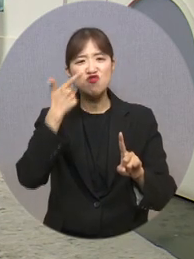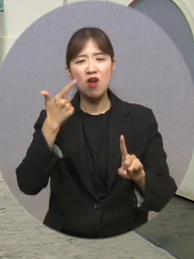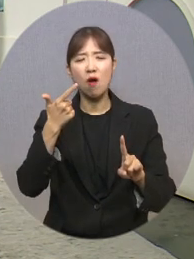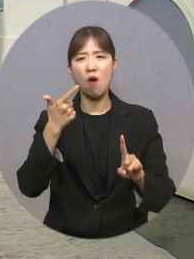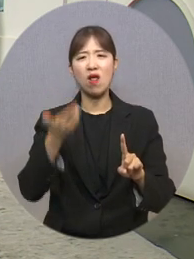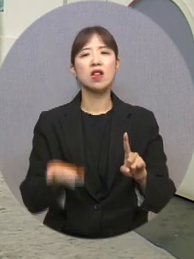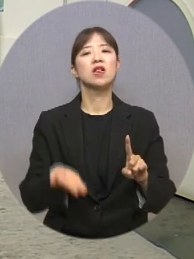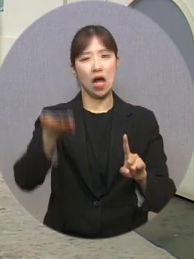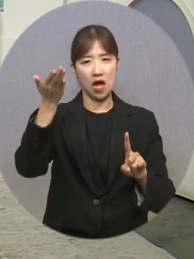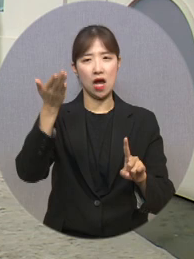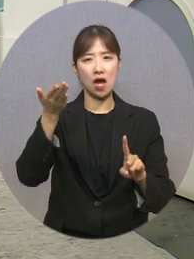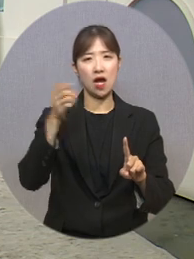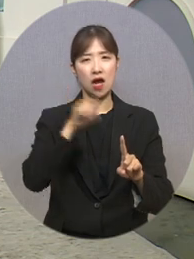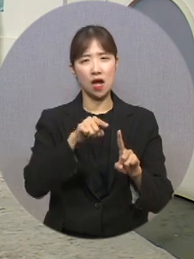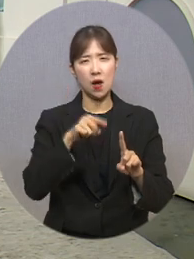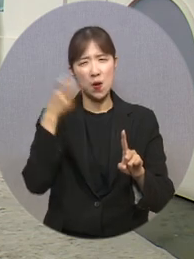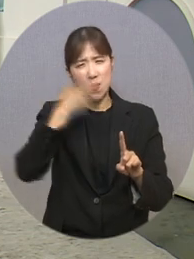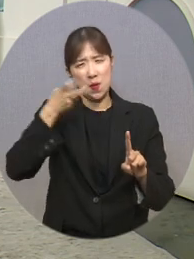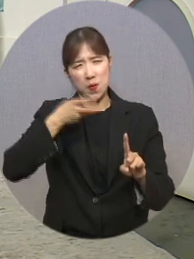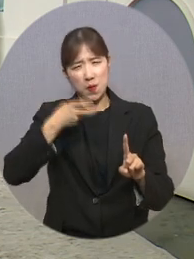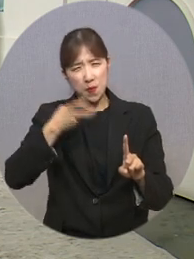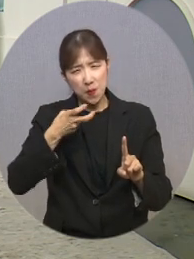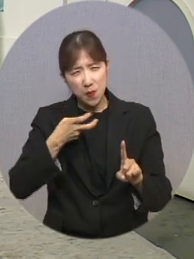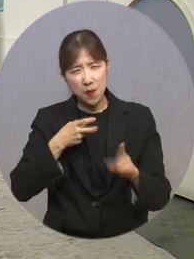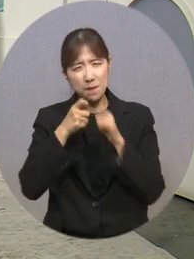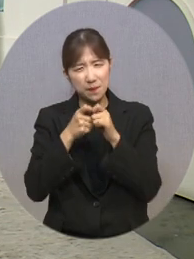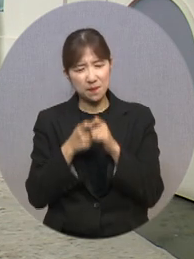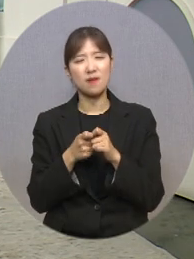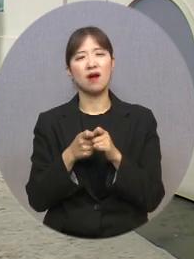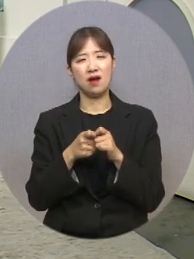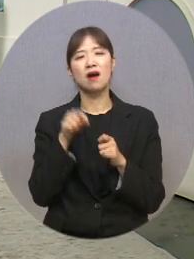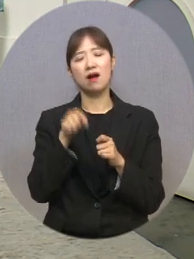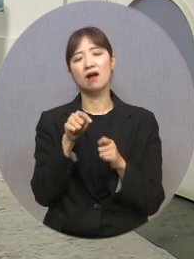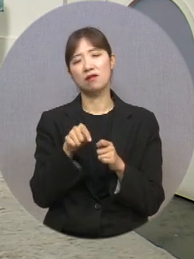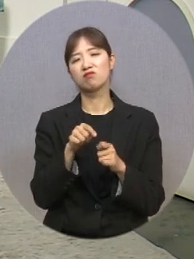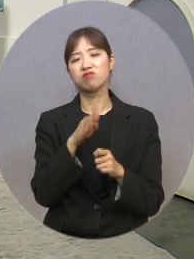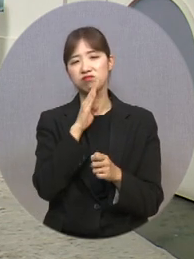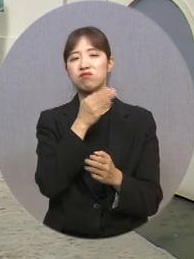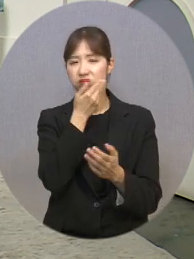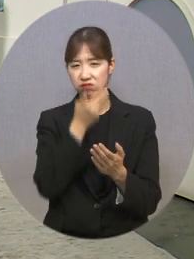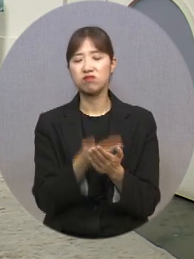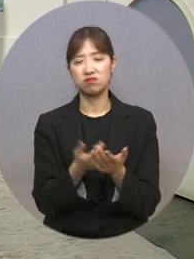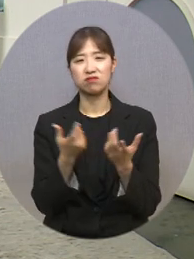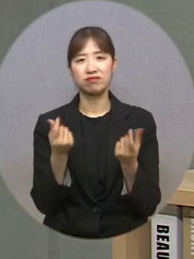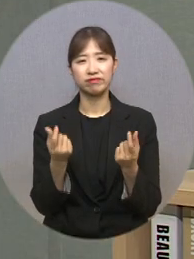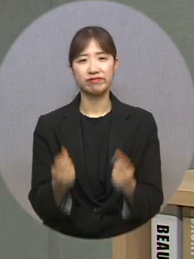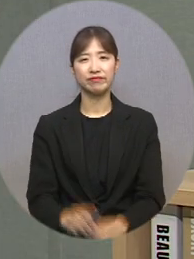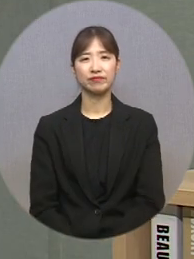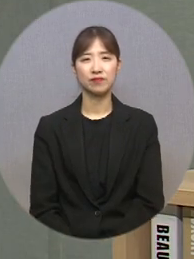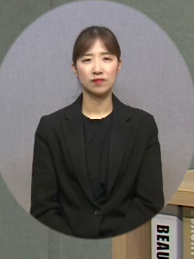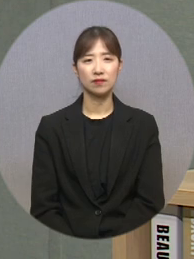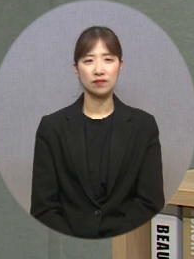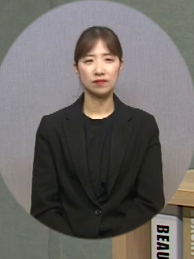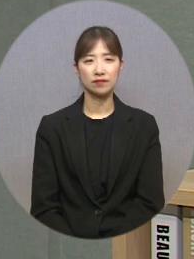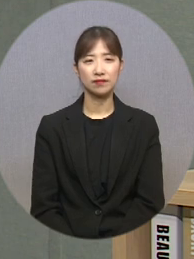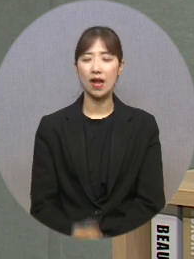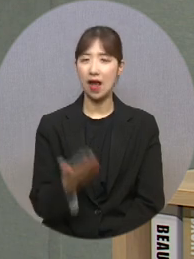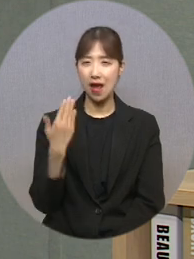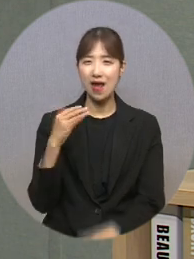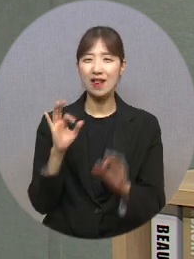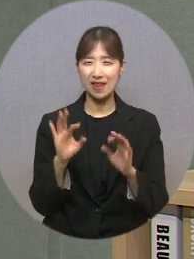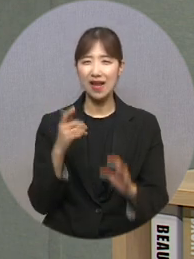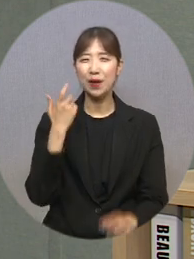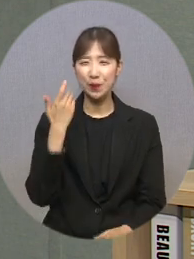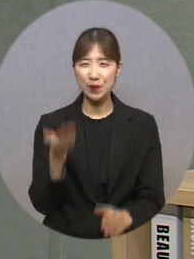이상도 걸리는 사건들이 있거든요. 그렇겠죠. 예, 예. 그래서 양보다는 질적인 어떤 그런 사건들이 많습니다. 되게 그 아까도